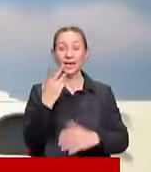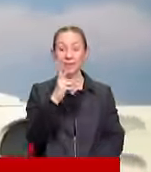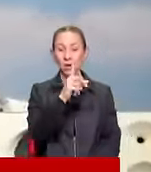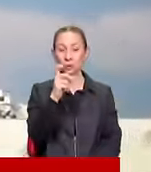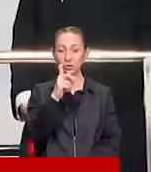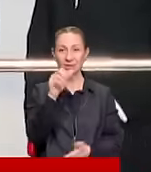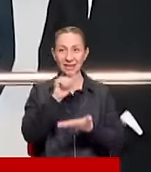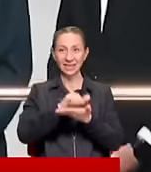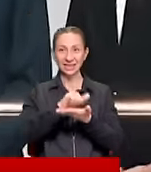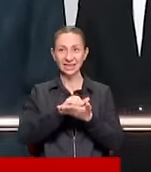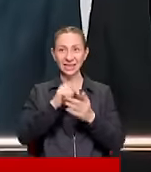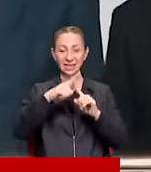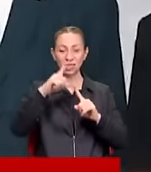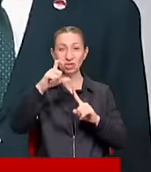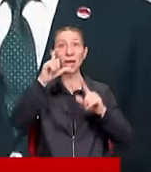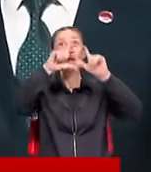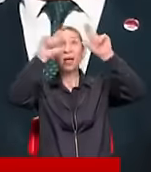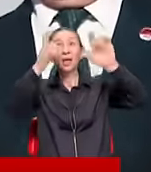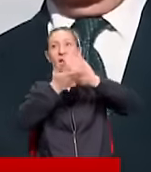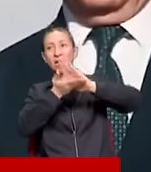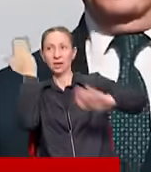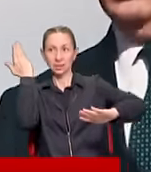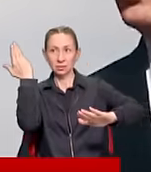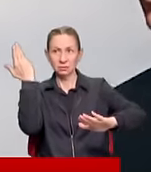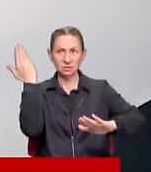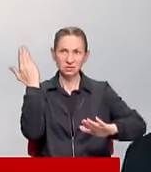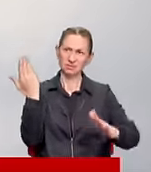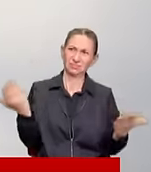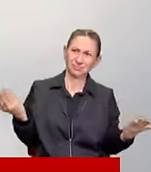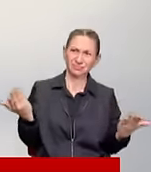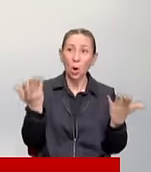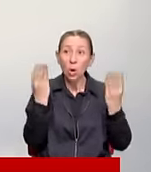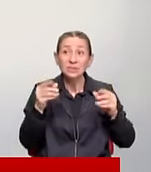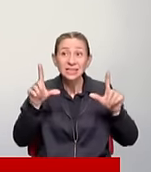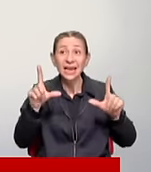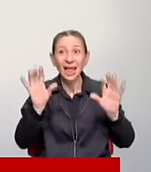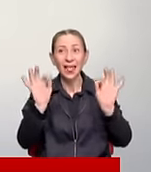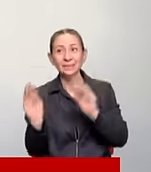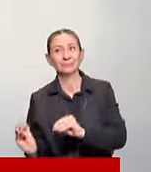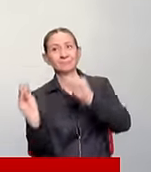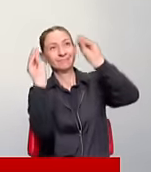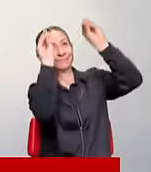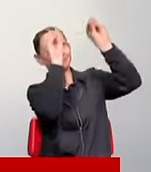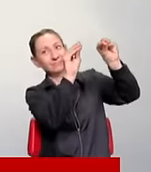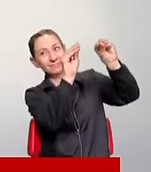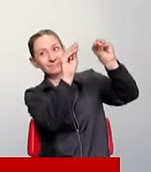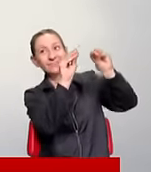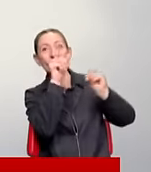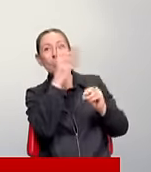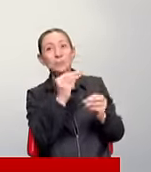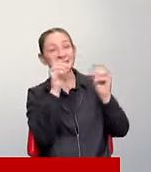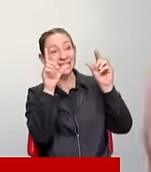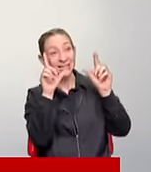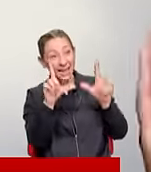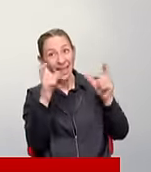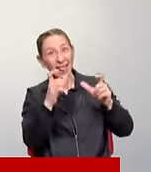2019'da gazeteci, TC tabelasını mı taktınız? Zaten olması gereken yere koyduk dedik. Olması gereken